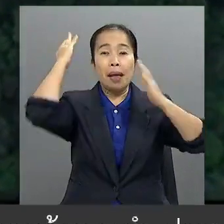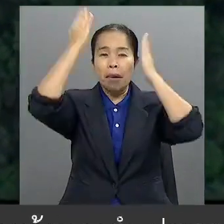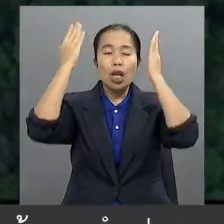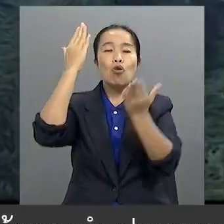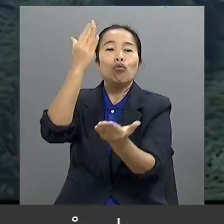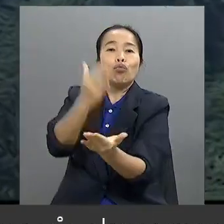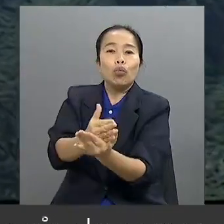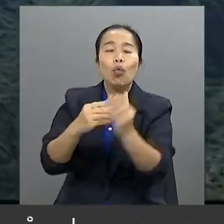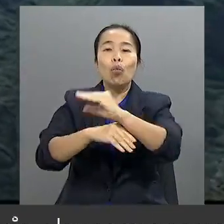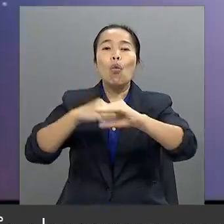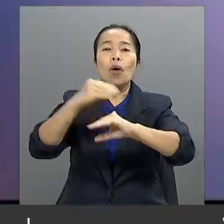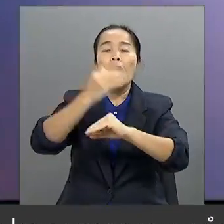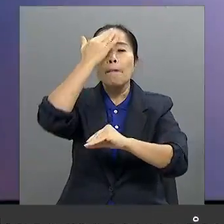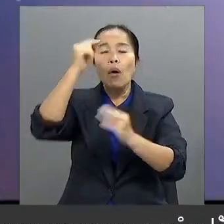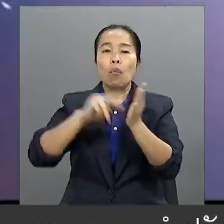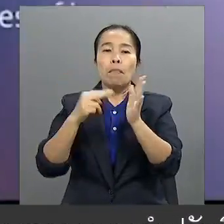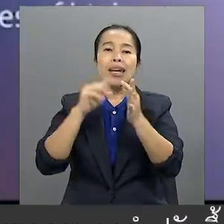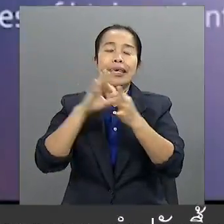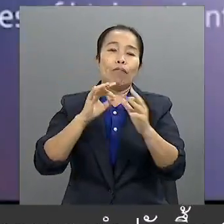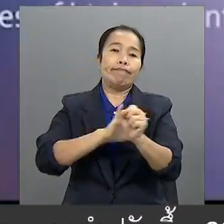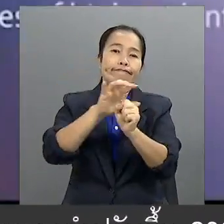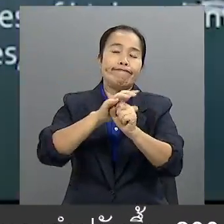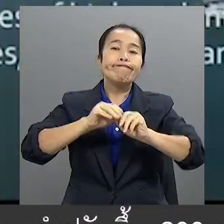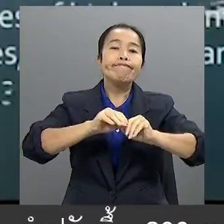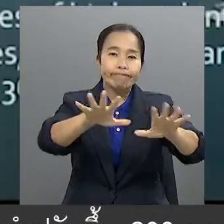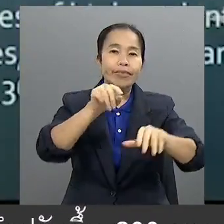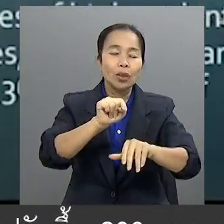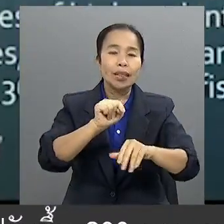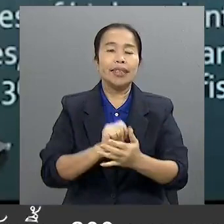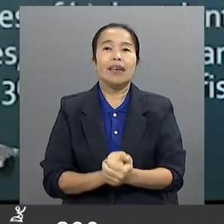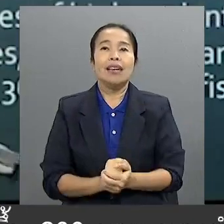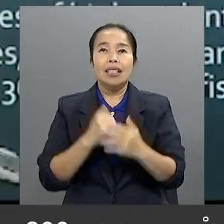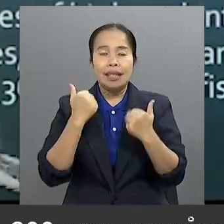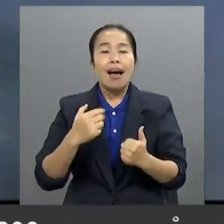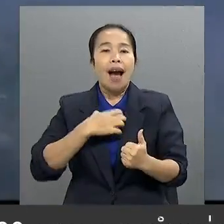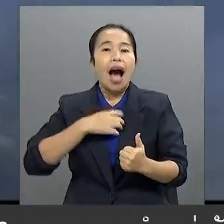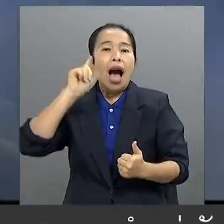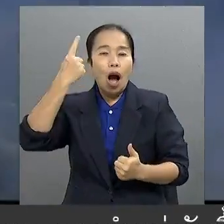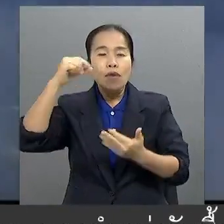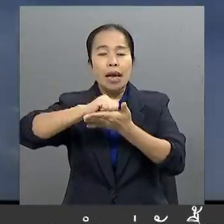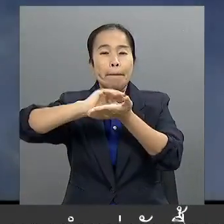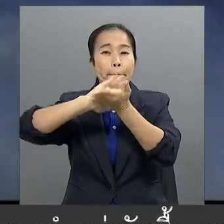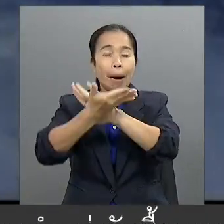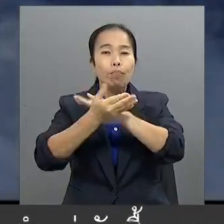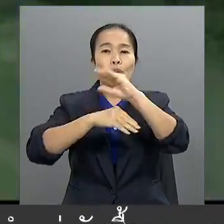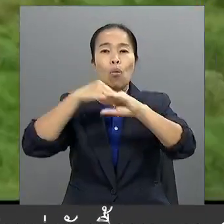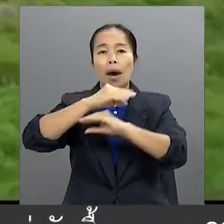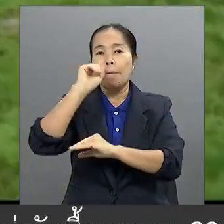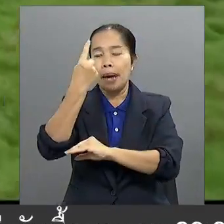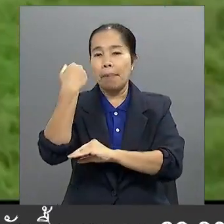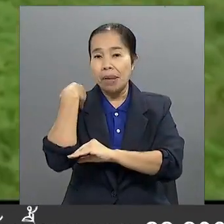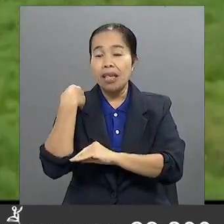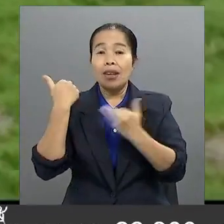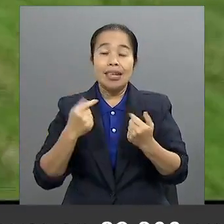าต้องรับมือกับปัญหาการแพร่ระบาดของโควิด-19 แล้วก็ต้องการจะปรับปรุงโครงการนี้ใหม่แต่บรรดาที่ปรึกษาแล้วก็ภาคธุรกิ